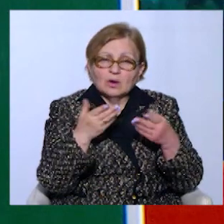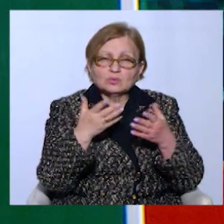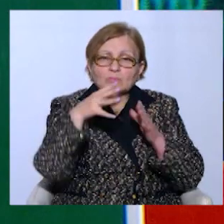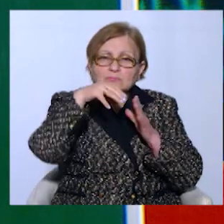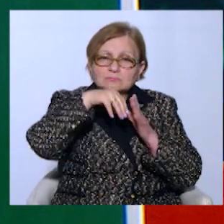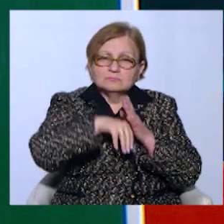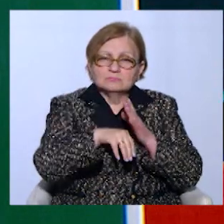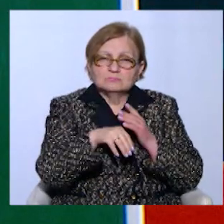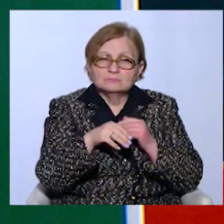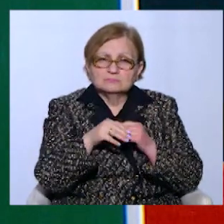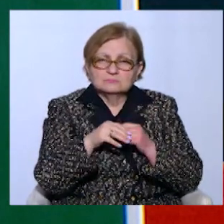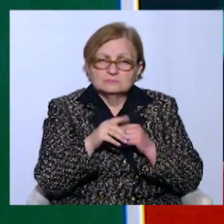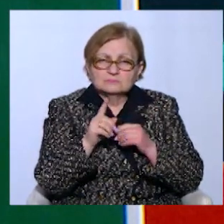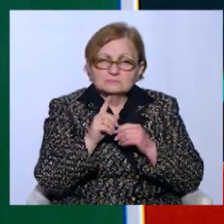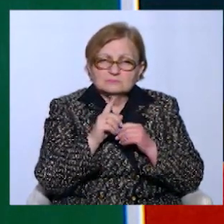შეიცავს ცვლაც.